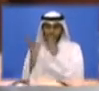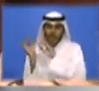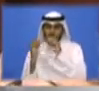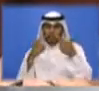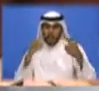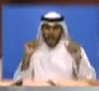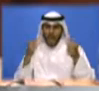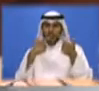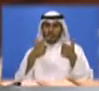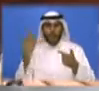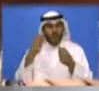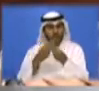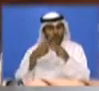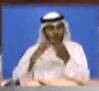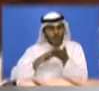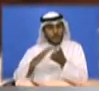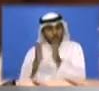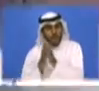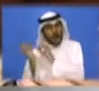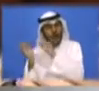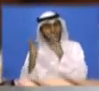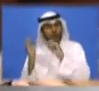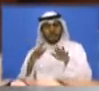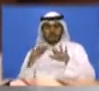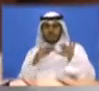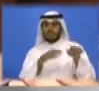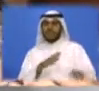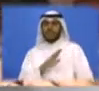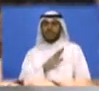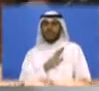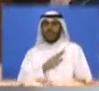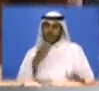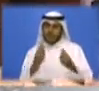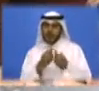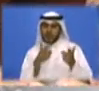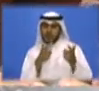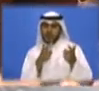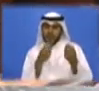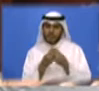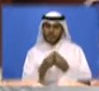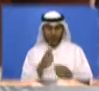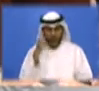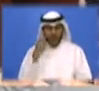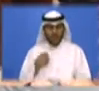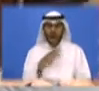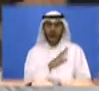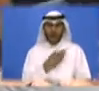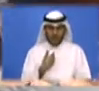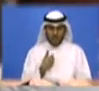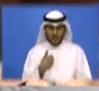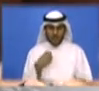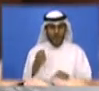الجولان. وأيضا هذا الاحتفال ما هو إلا إيمان منا إحنا أيضا كعسكريين بهذه